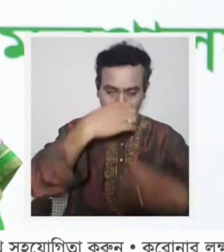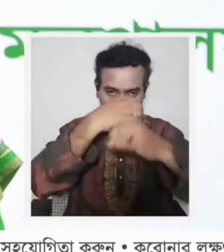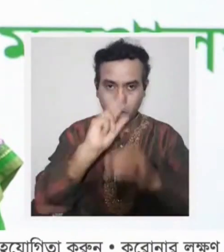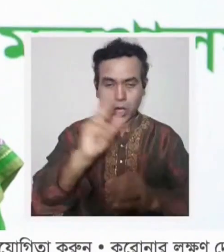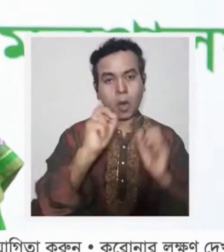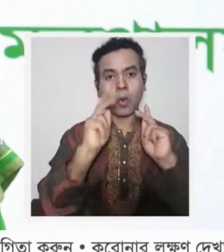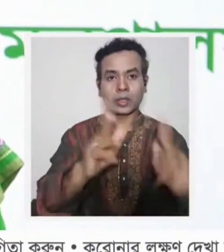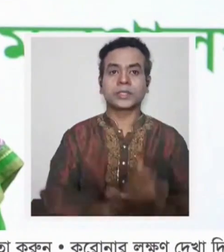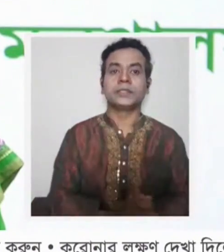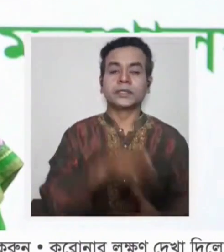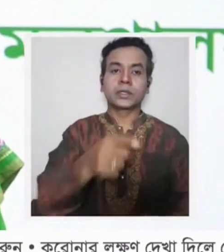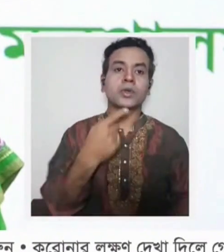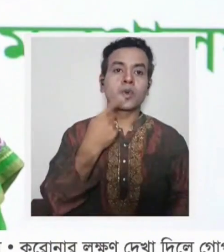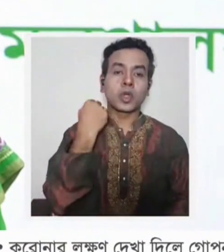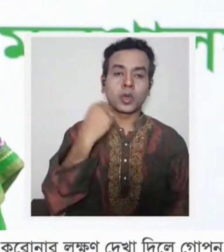হয়েছে